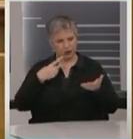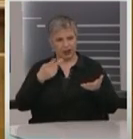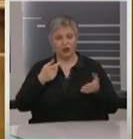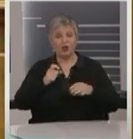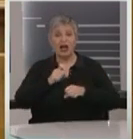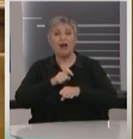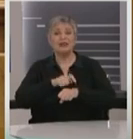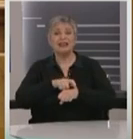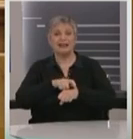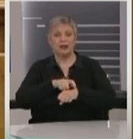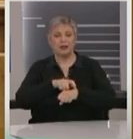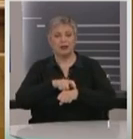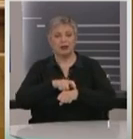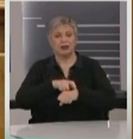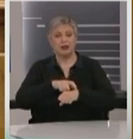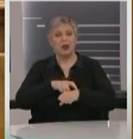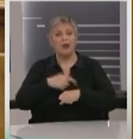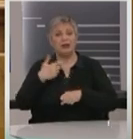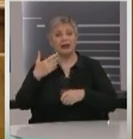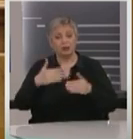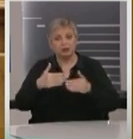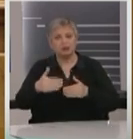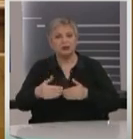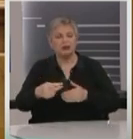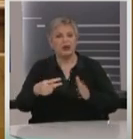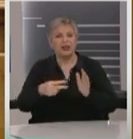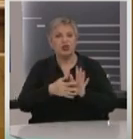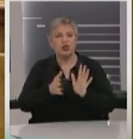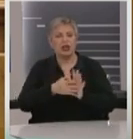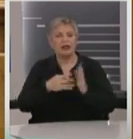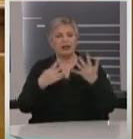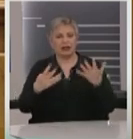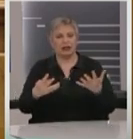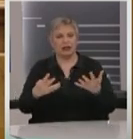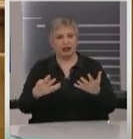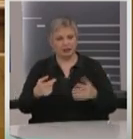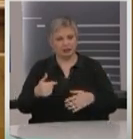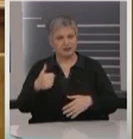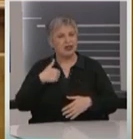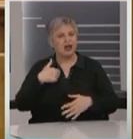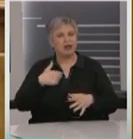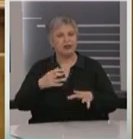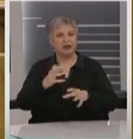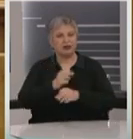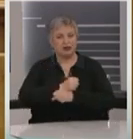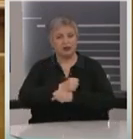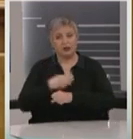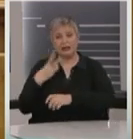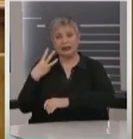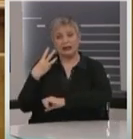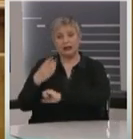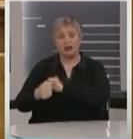φανταστείτε το 19, να συγκρίνουμε τους δημοσιονομικούς στόχους που εμείς πετυχαίνουμε εδώ και